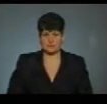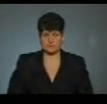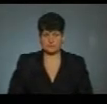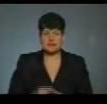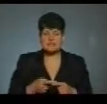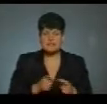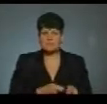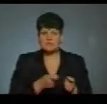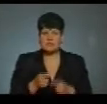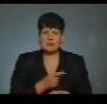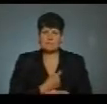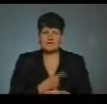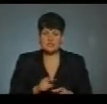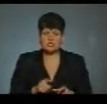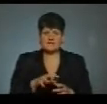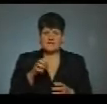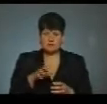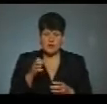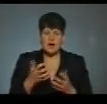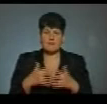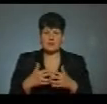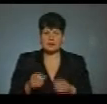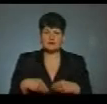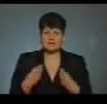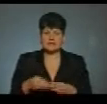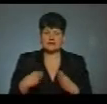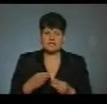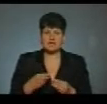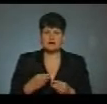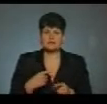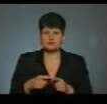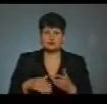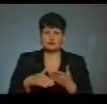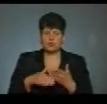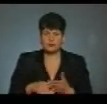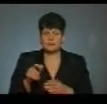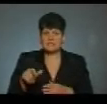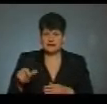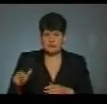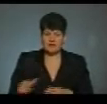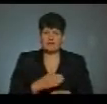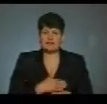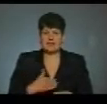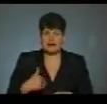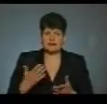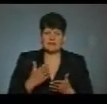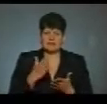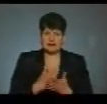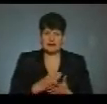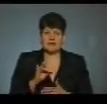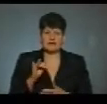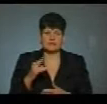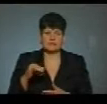Це переносний медичний відсмоктувач. Апарат призначений для надання невідкладної допомоги пацієнтам, у легенях яких накопичується рідина,